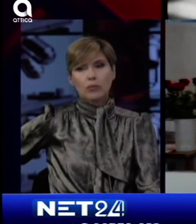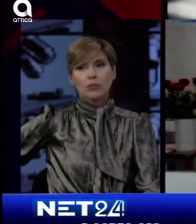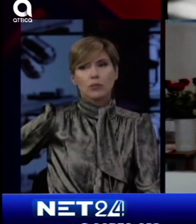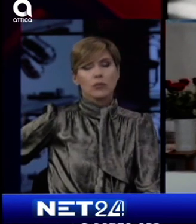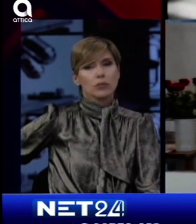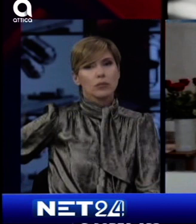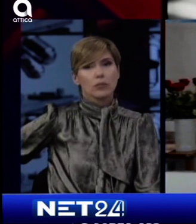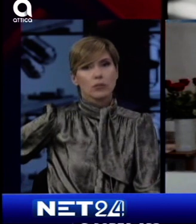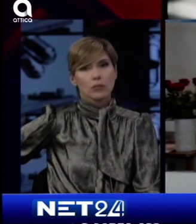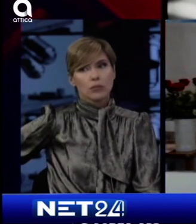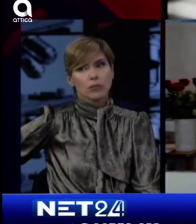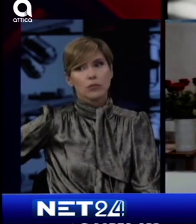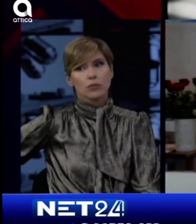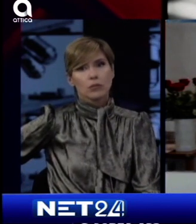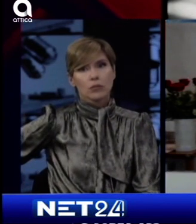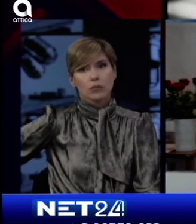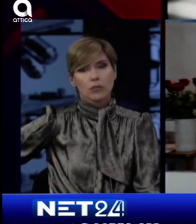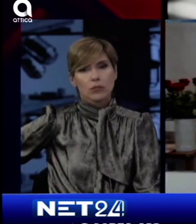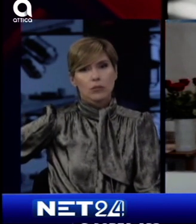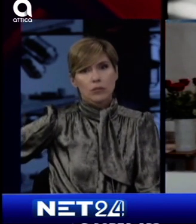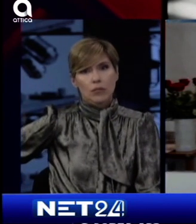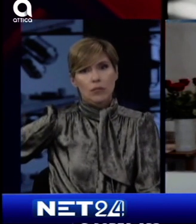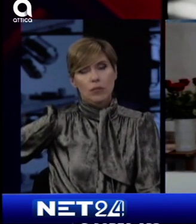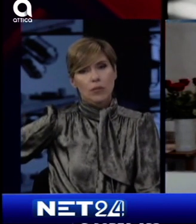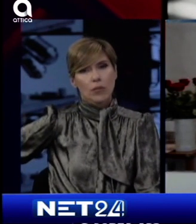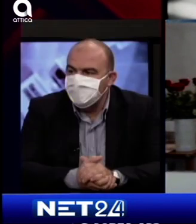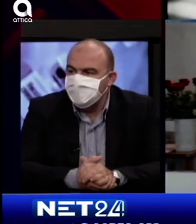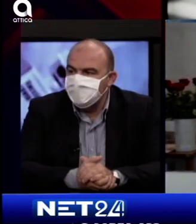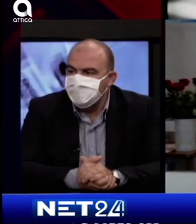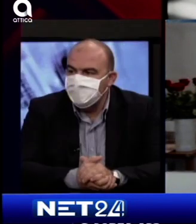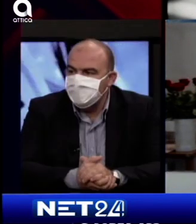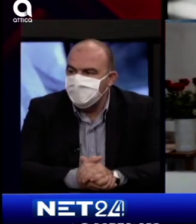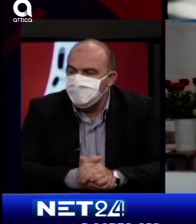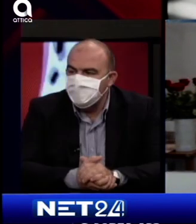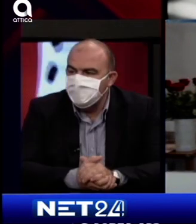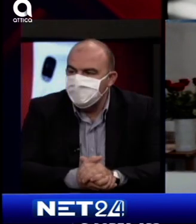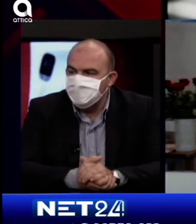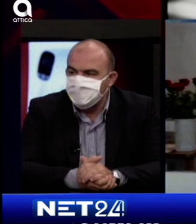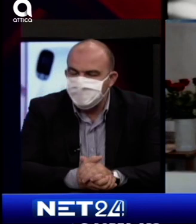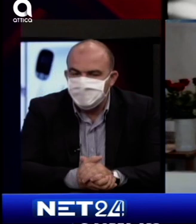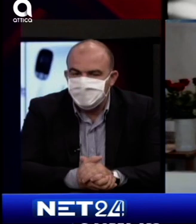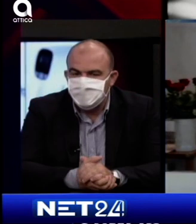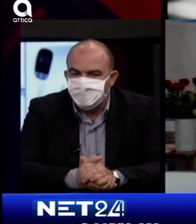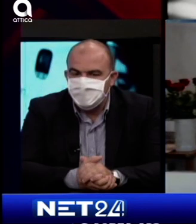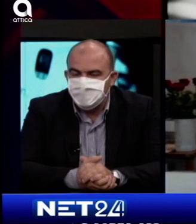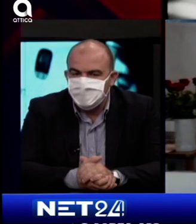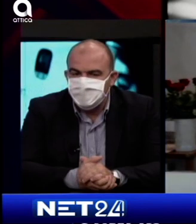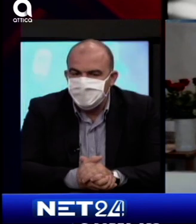να έχουμε lockdown γενικό μέχρι το Μάρτιο. Γενικό lockdown μέχρι το Μάρτιο είναι ύφεση, ξέρω εγώ,